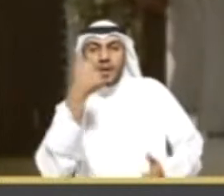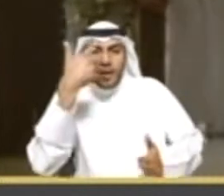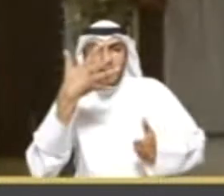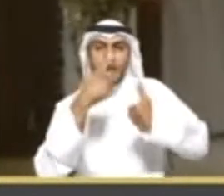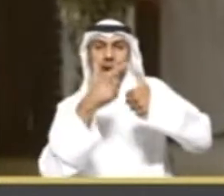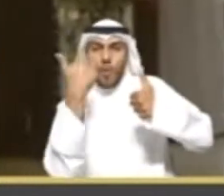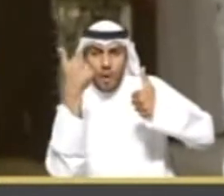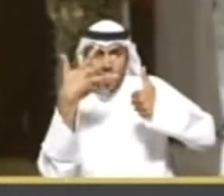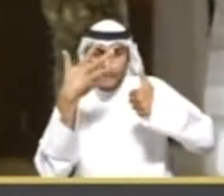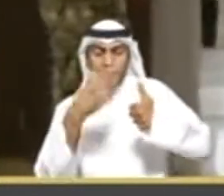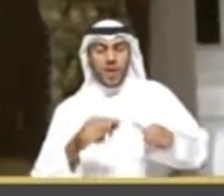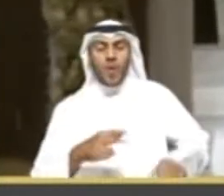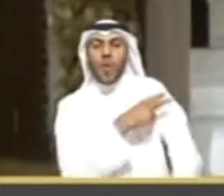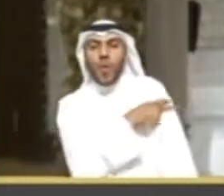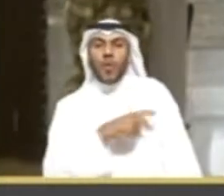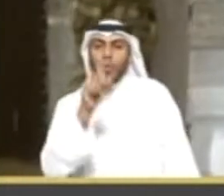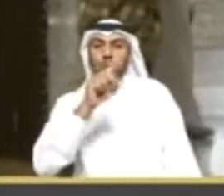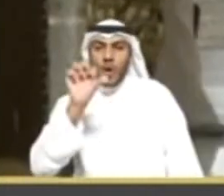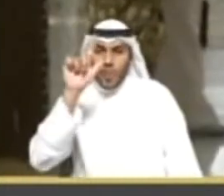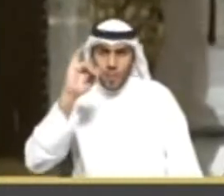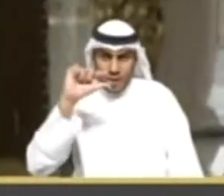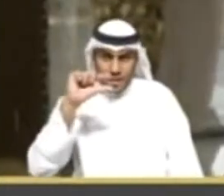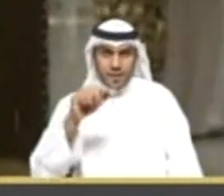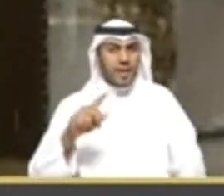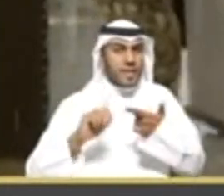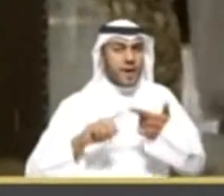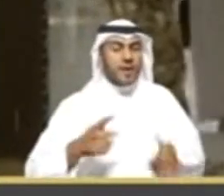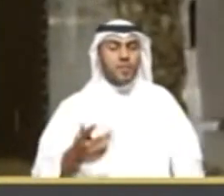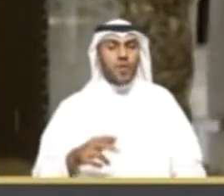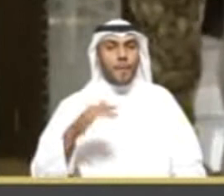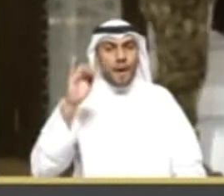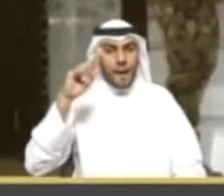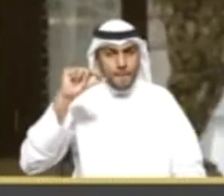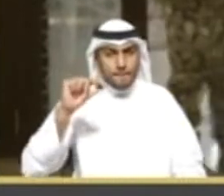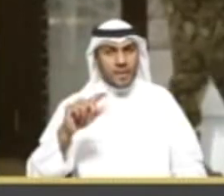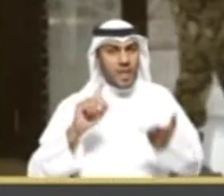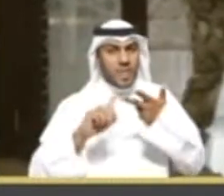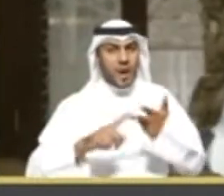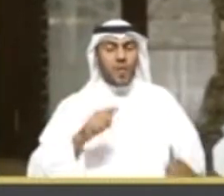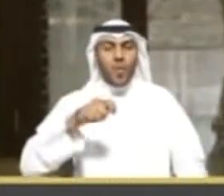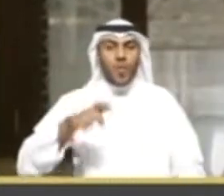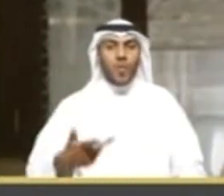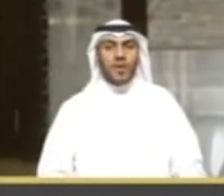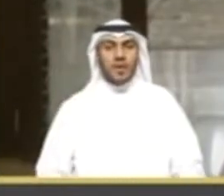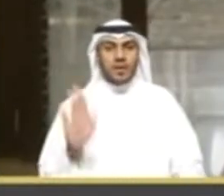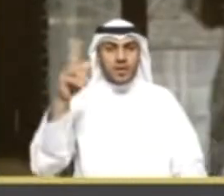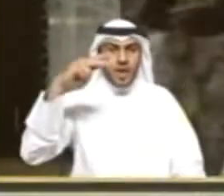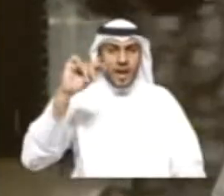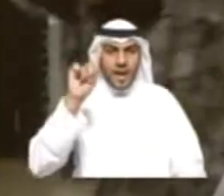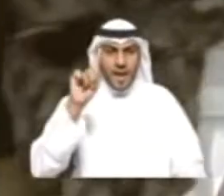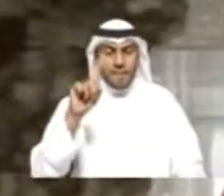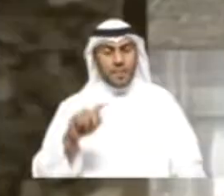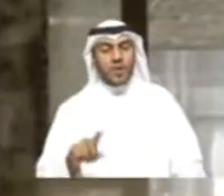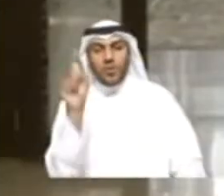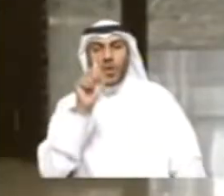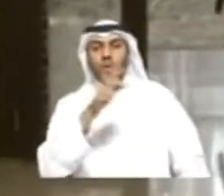من 3 نواب، الدكتور وليد الطبطبائي والنائب محمد براك المطير والنائب شعيب المويزري. وأيضا هناك